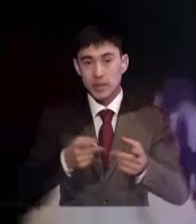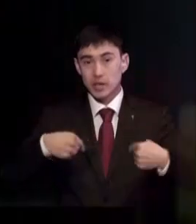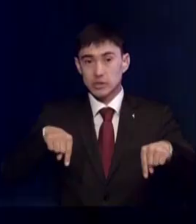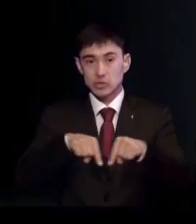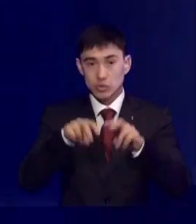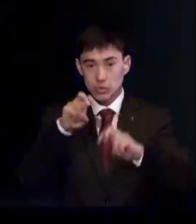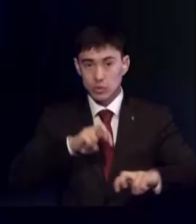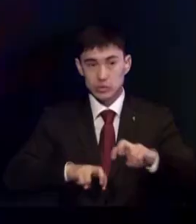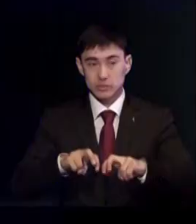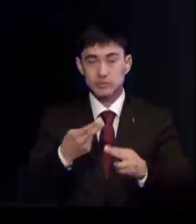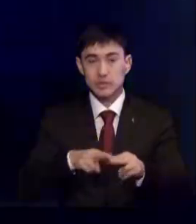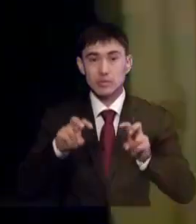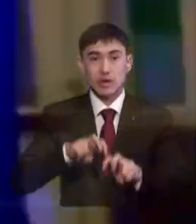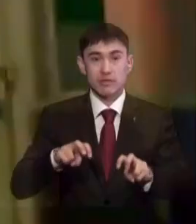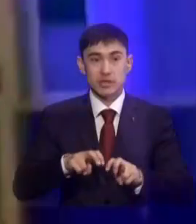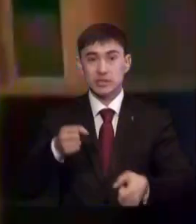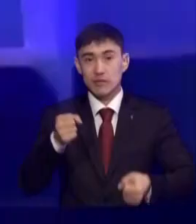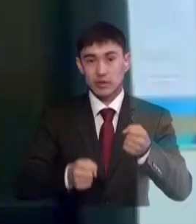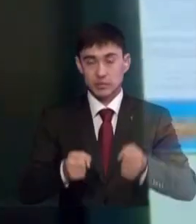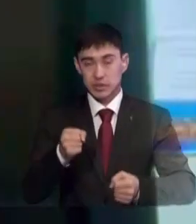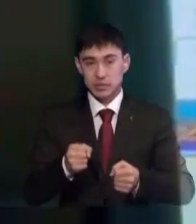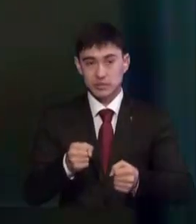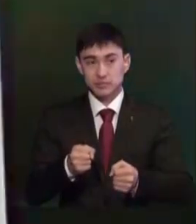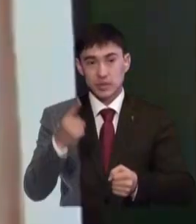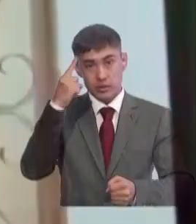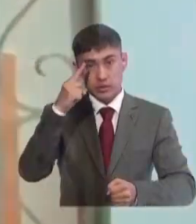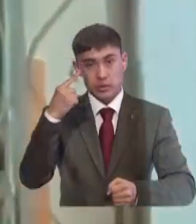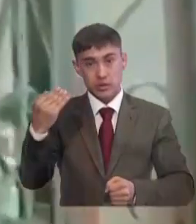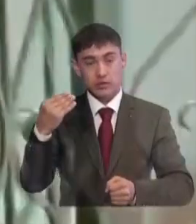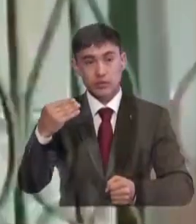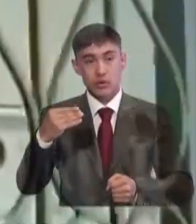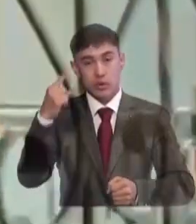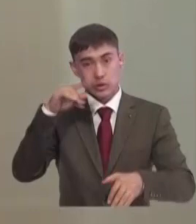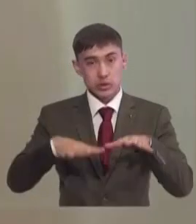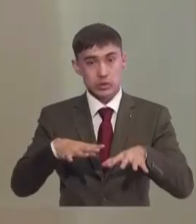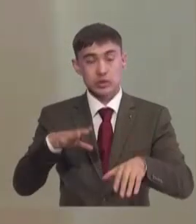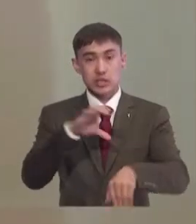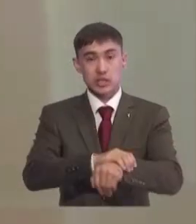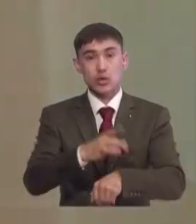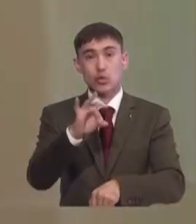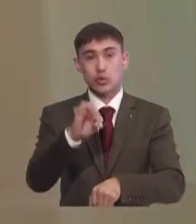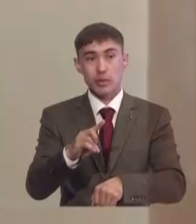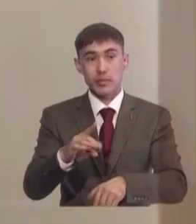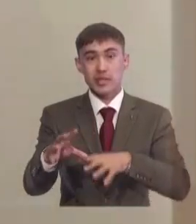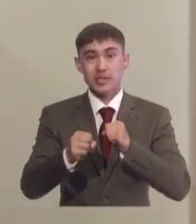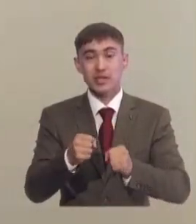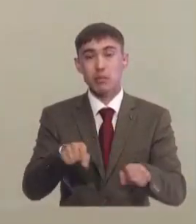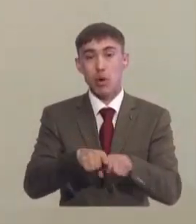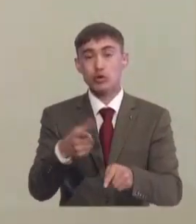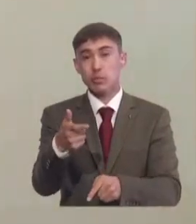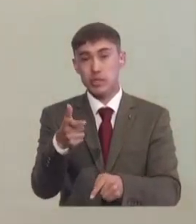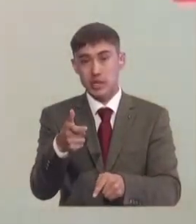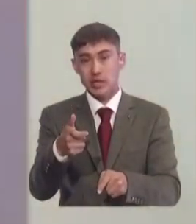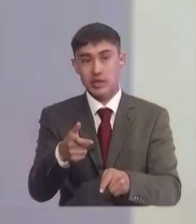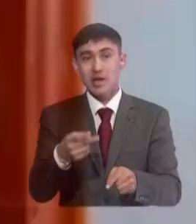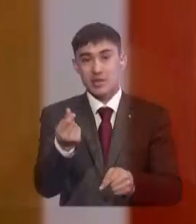организован розыск, в том числе проверялся автотранспорт. Злоумышленника задержали в Рудном. Изъят предмет, похожий на пистолет, денежные средства